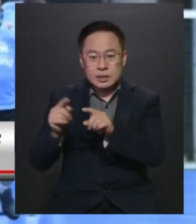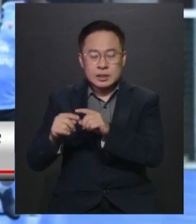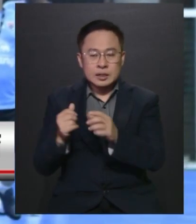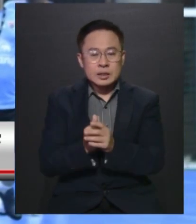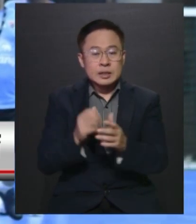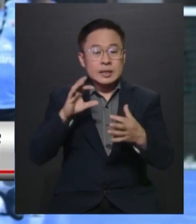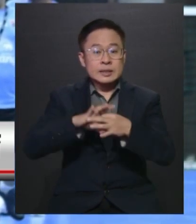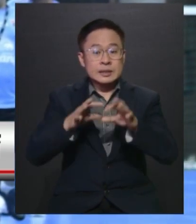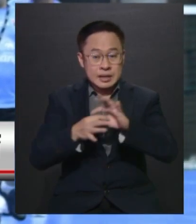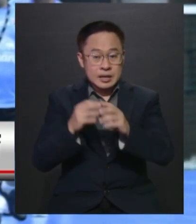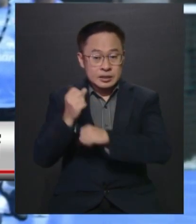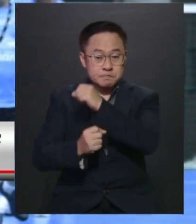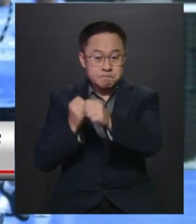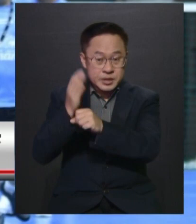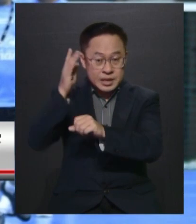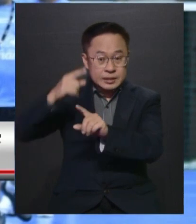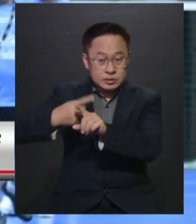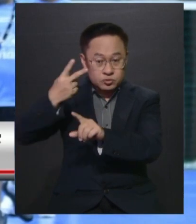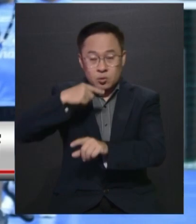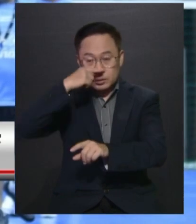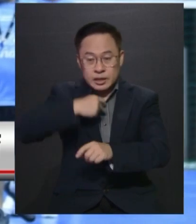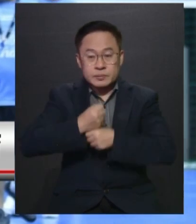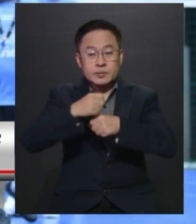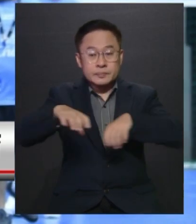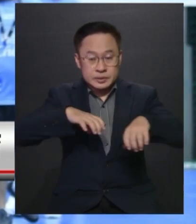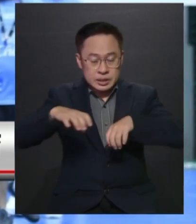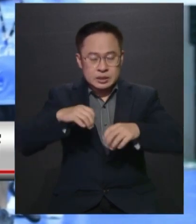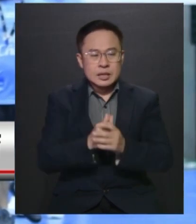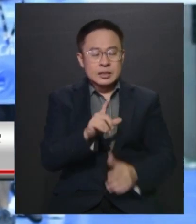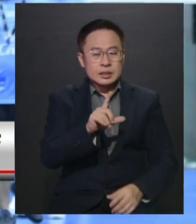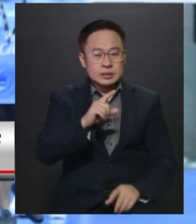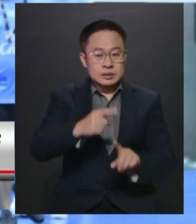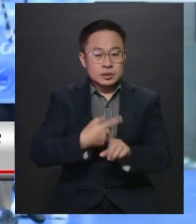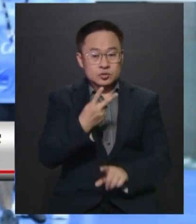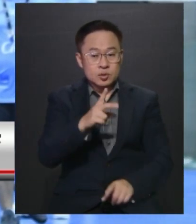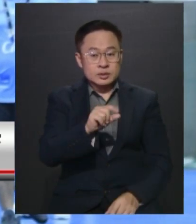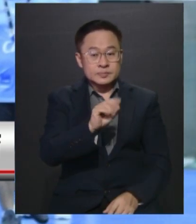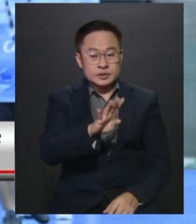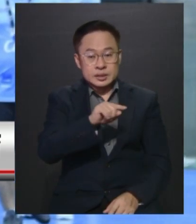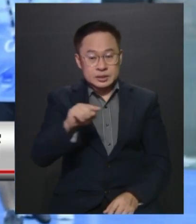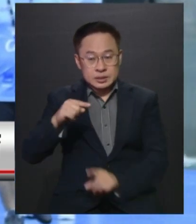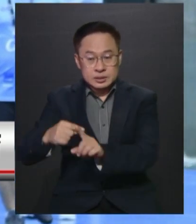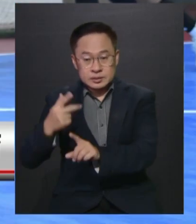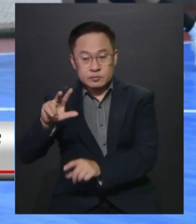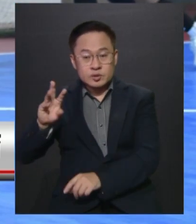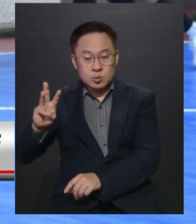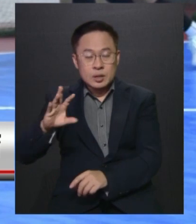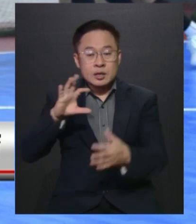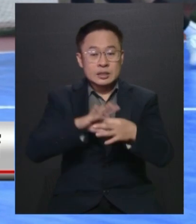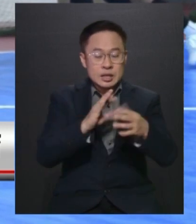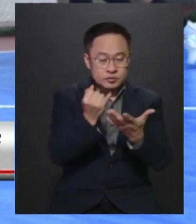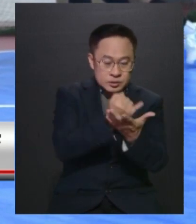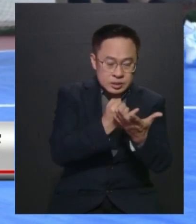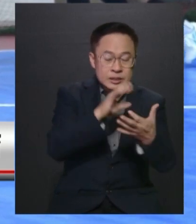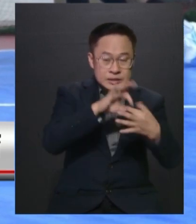ด์มาร์เชียลอาร์ตเกมครับในปีหน้านะครับประเทศไทยจะเป็นเจ้าภาพครับระหว่างวันที่24กุมภาพันธ์ครับถึง6มีนาคมปีหน้านะครับซึ่งกีฬาฟุตซอลครับจะ